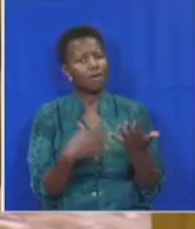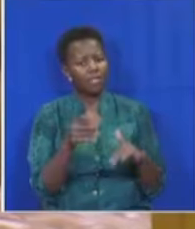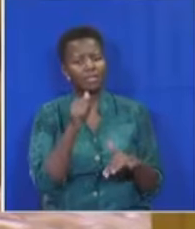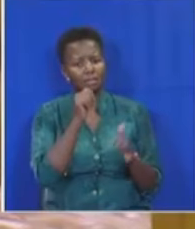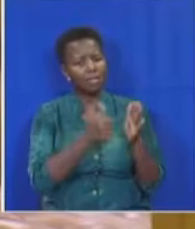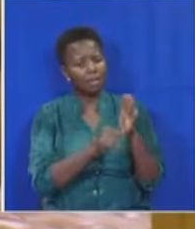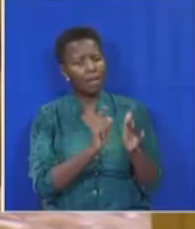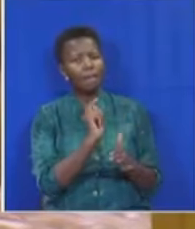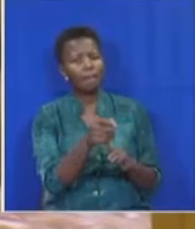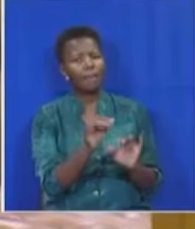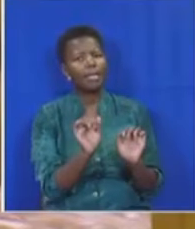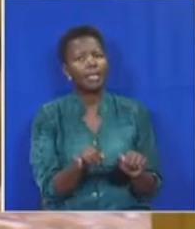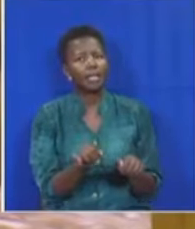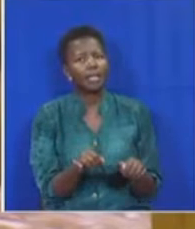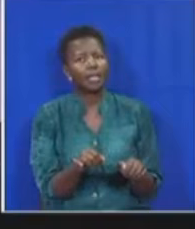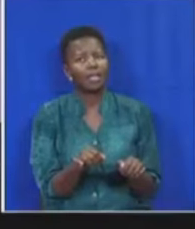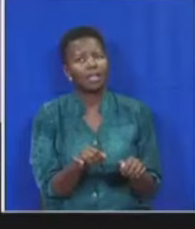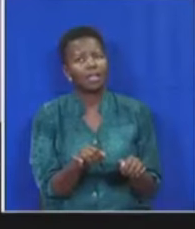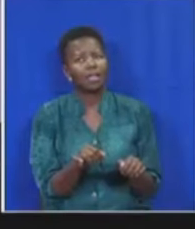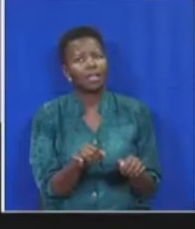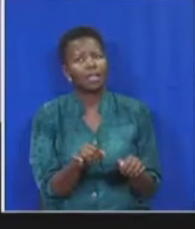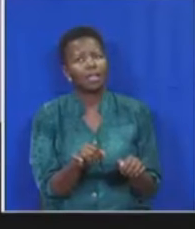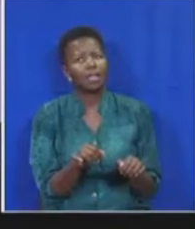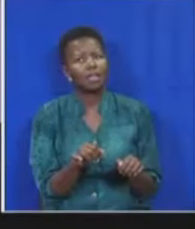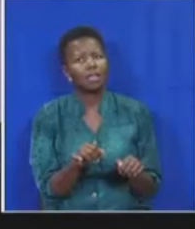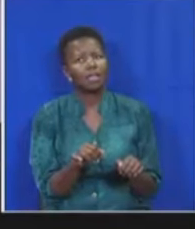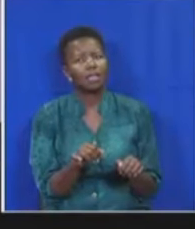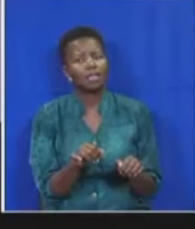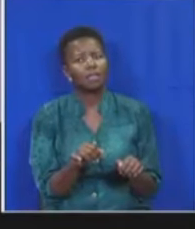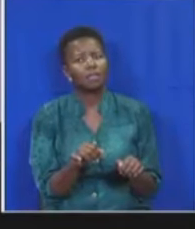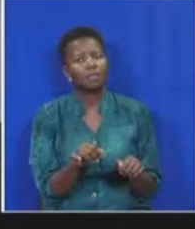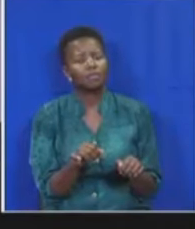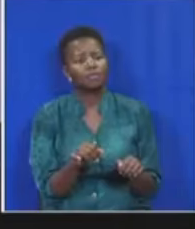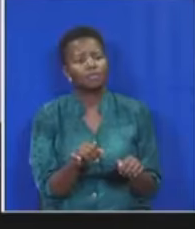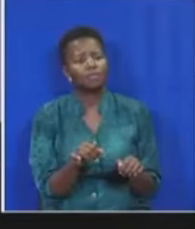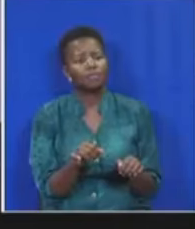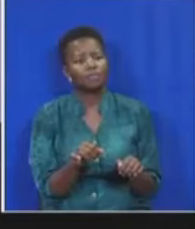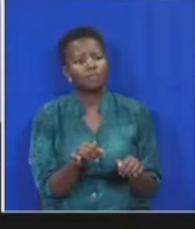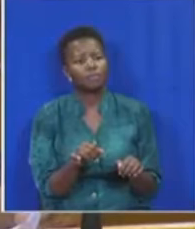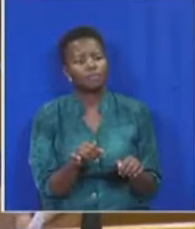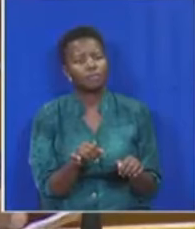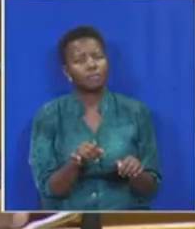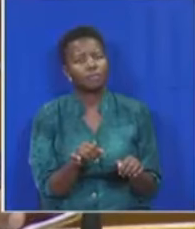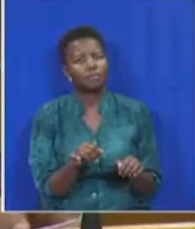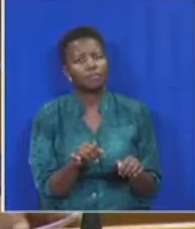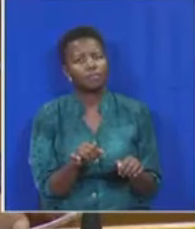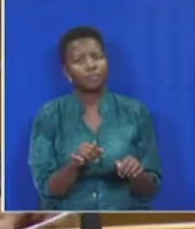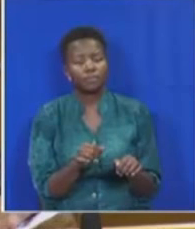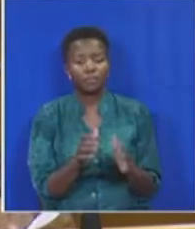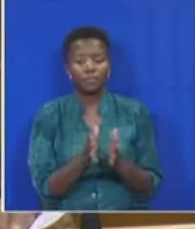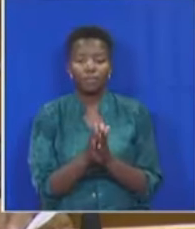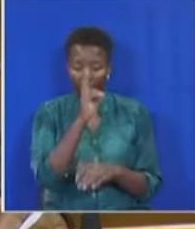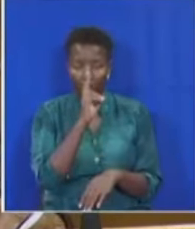izawubhaaeskaipesalaphanmember no you can't debate from there no that's not a point of order umama Capa waba inkokheli akwazi